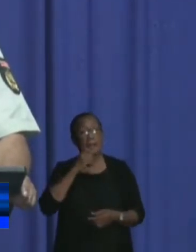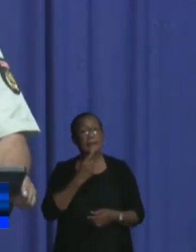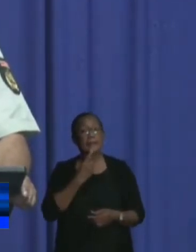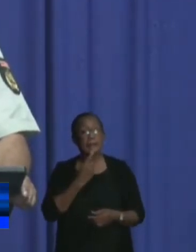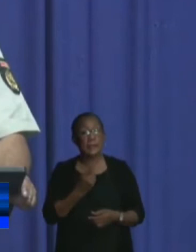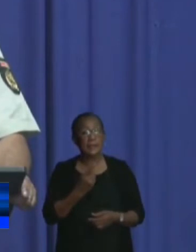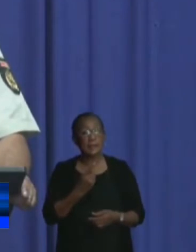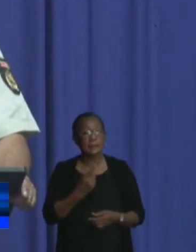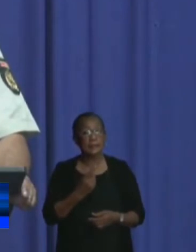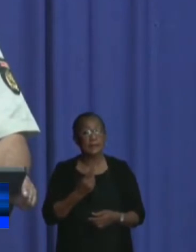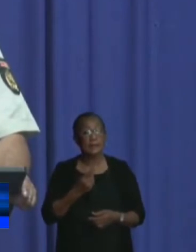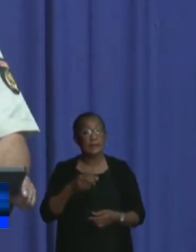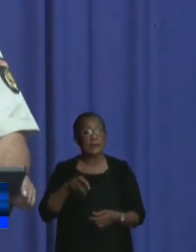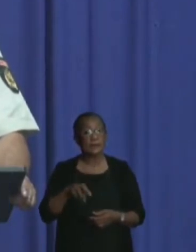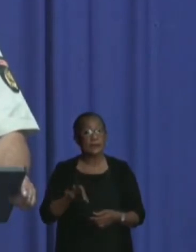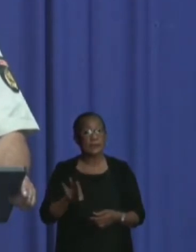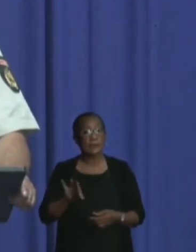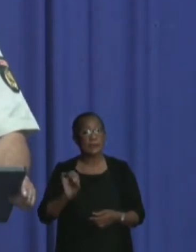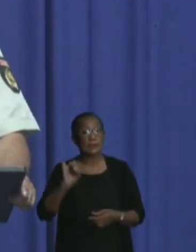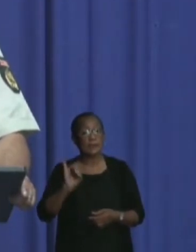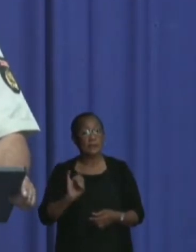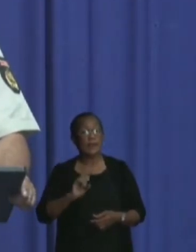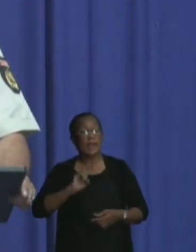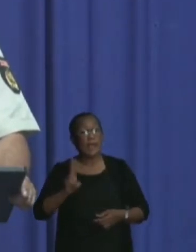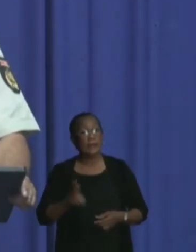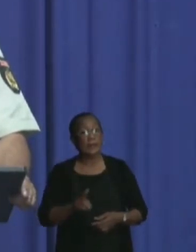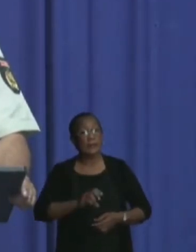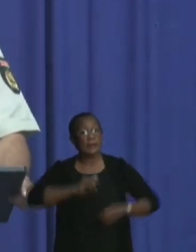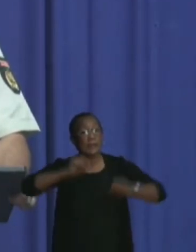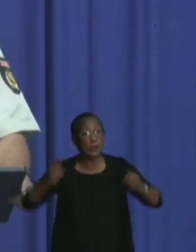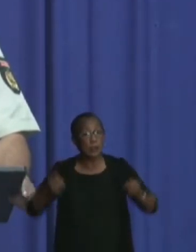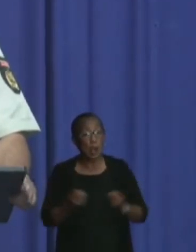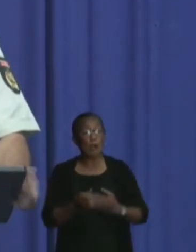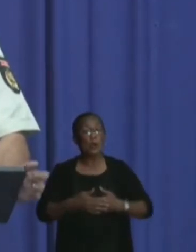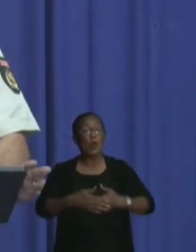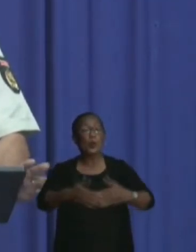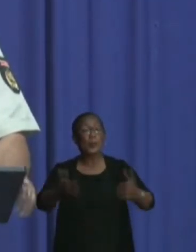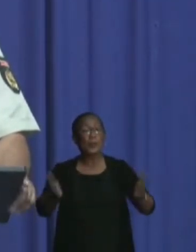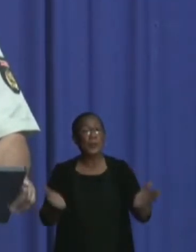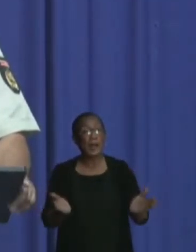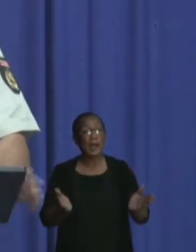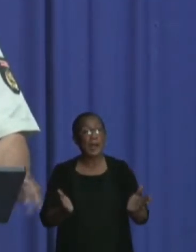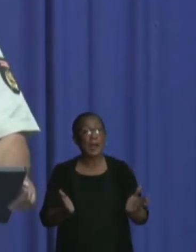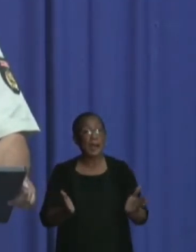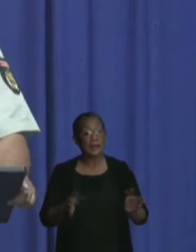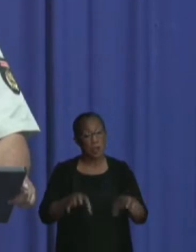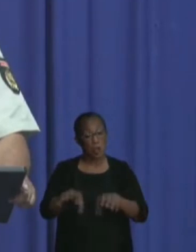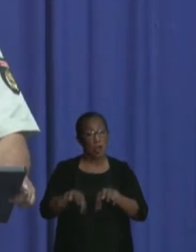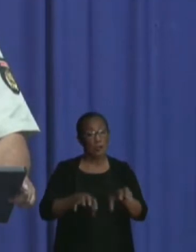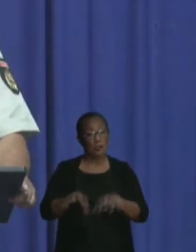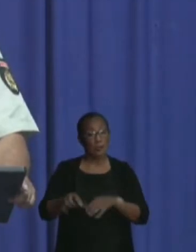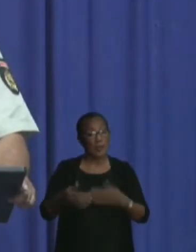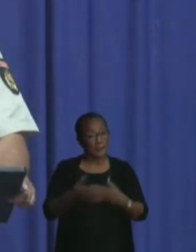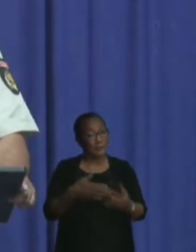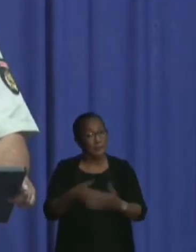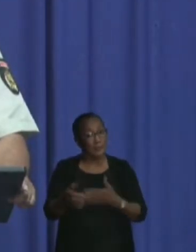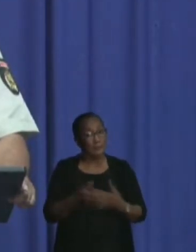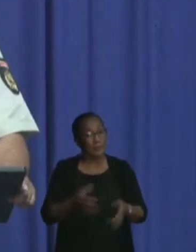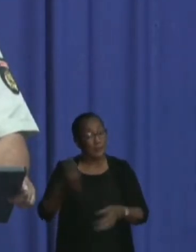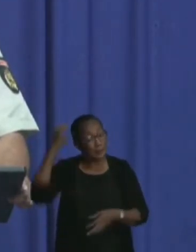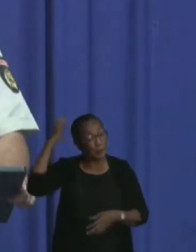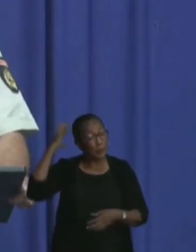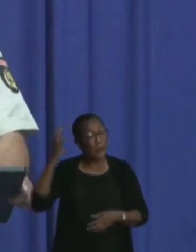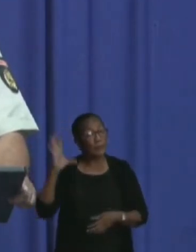sprake is van recidive en een enorme openbare harde schending dan begrijp je